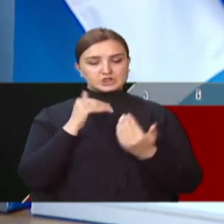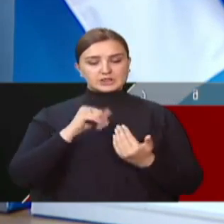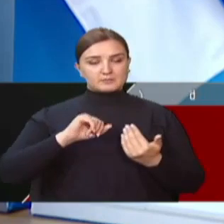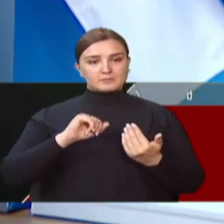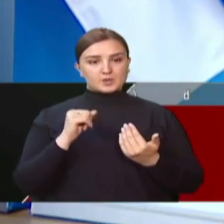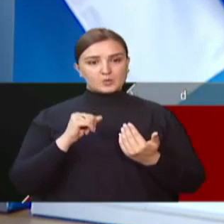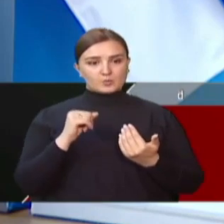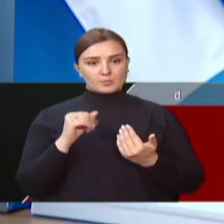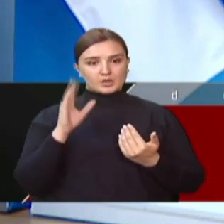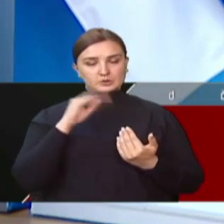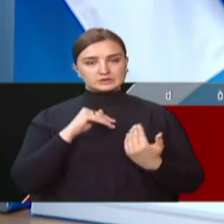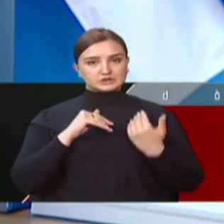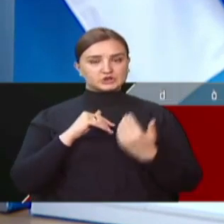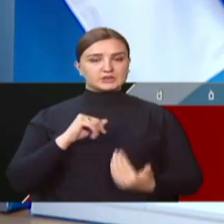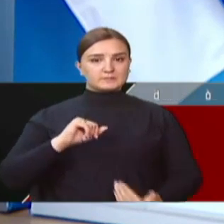მეგობარი,